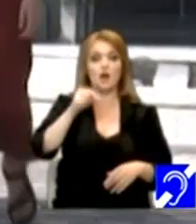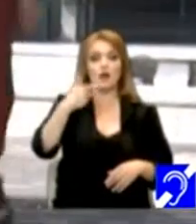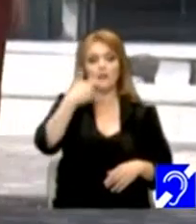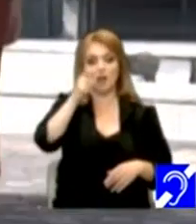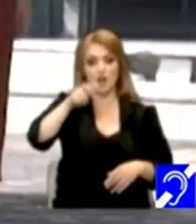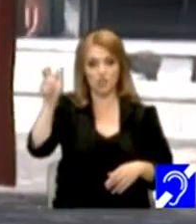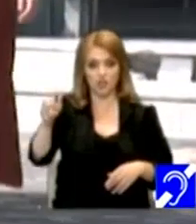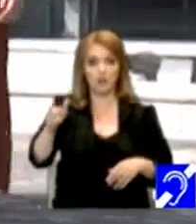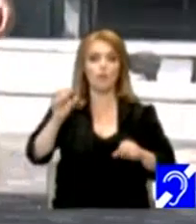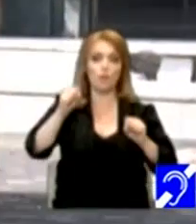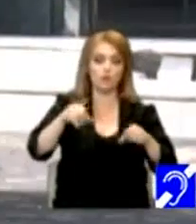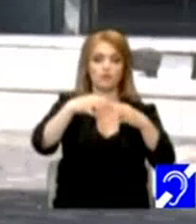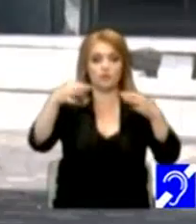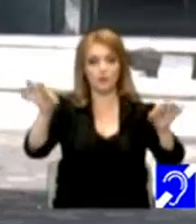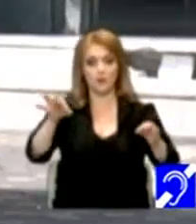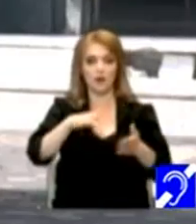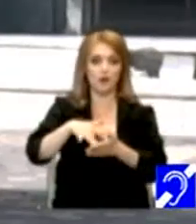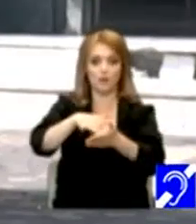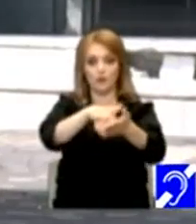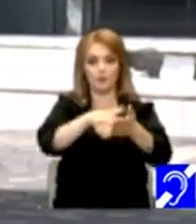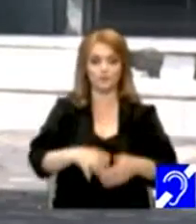liber în spațiul Uniunii Europene.